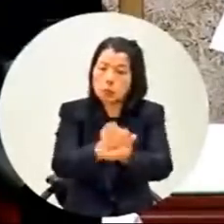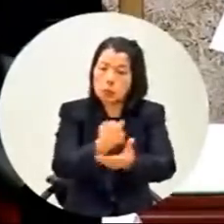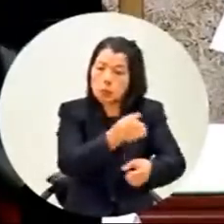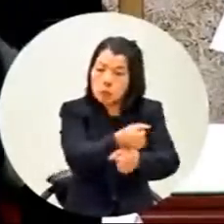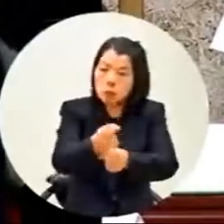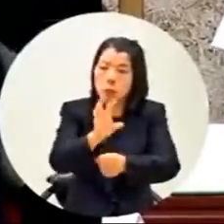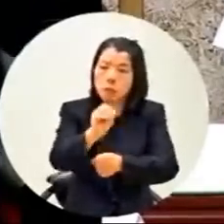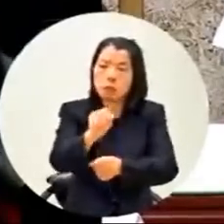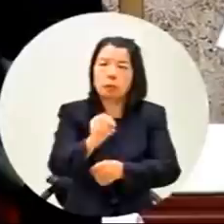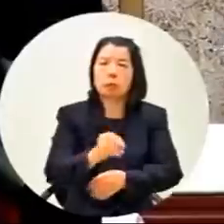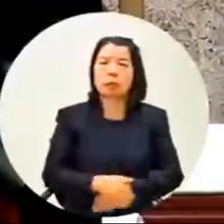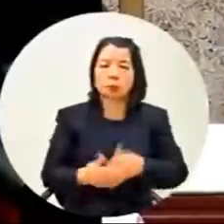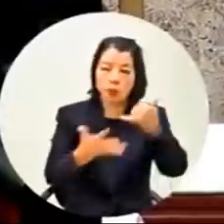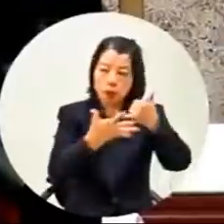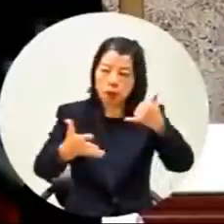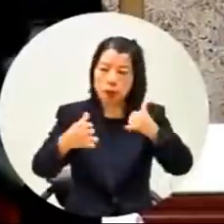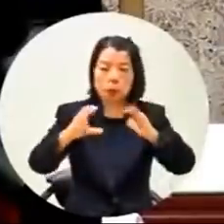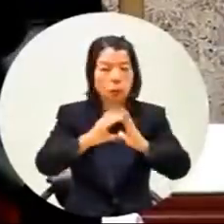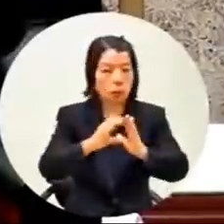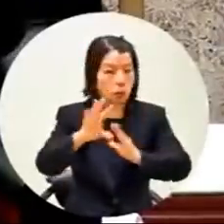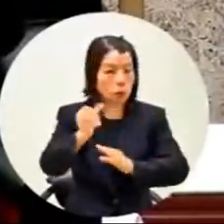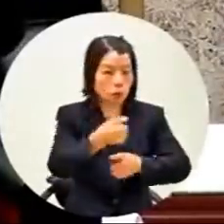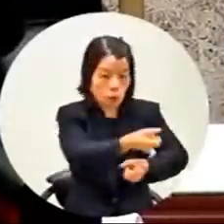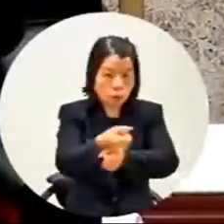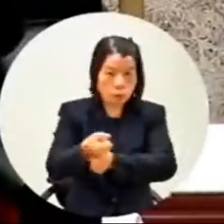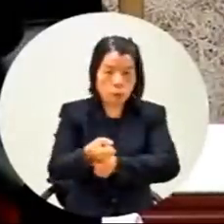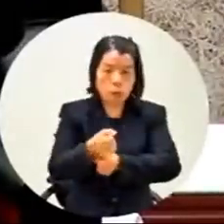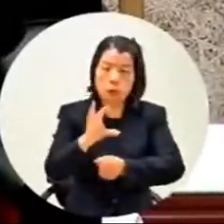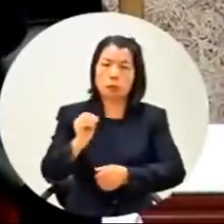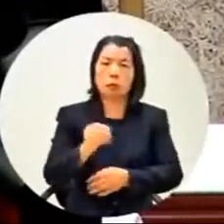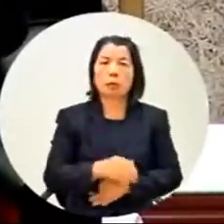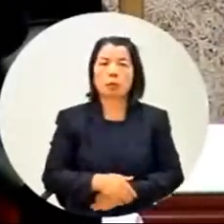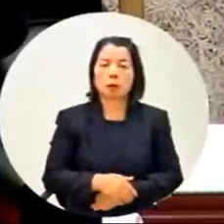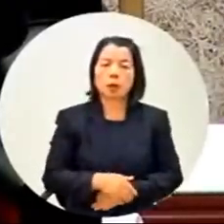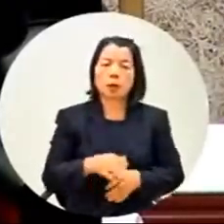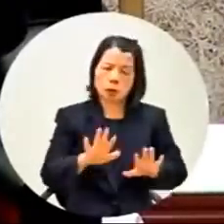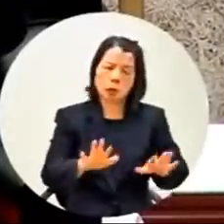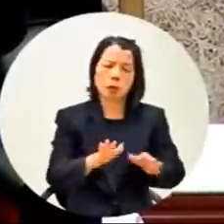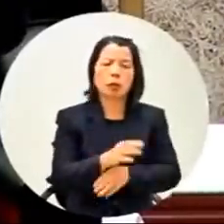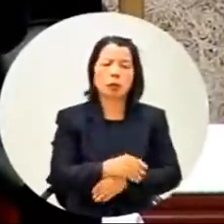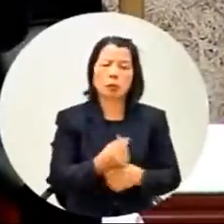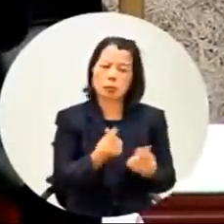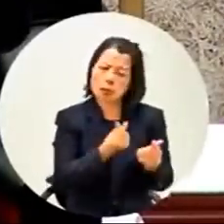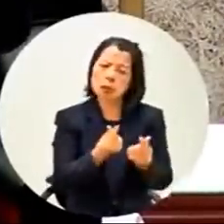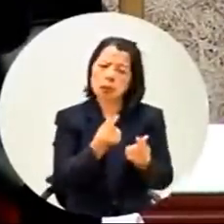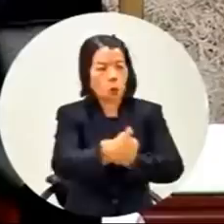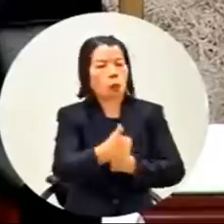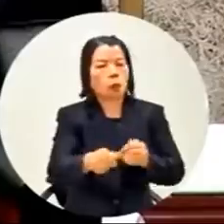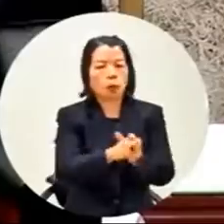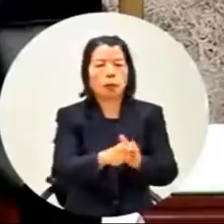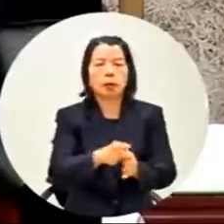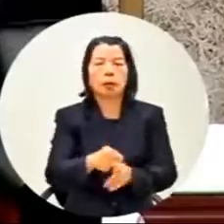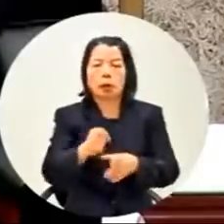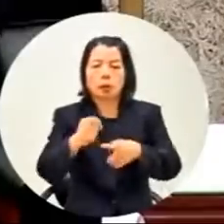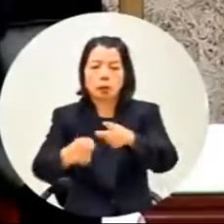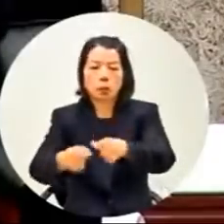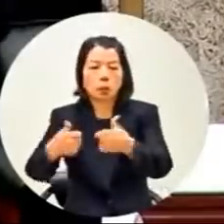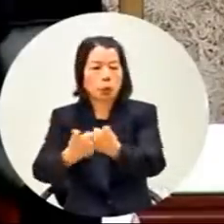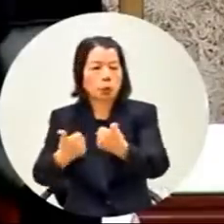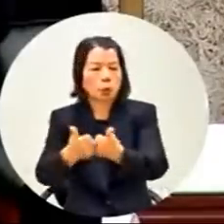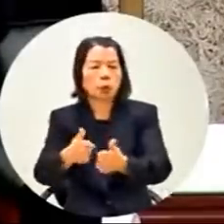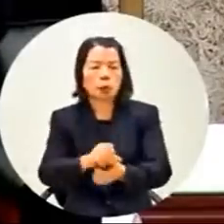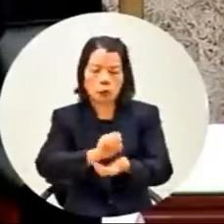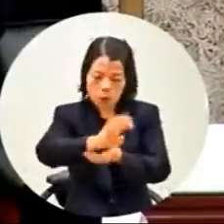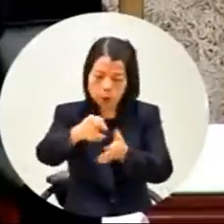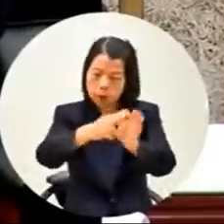出去招商过？有还是没有？ 我们有类似的场合有去，就是说 有。所以我们的新达港就